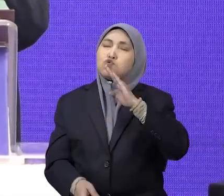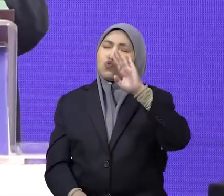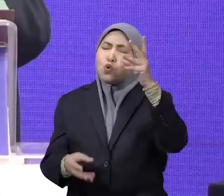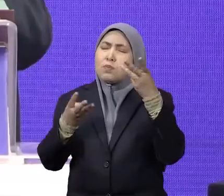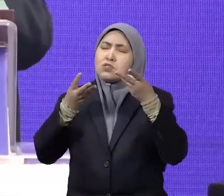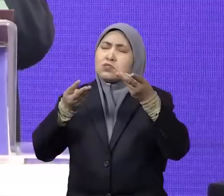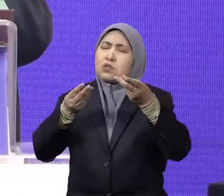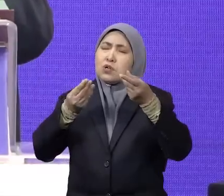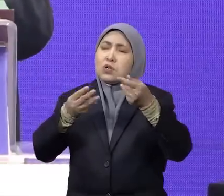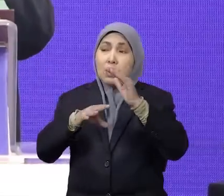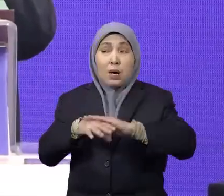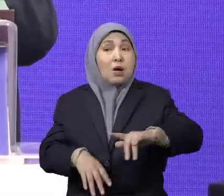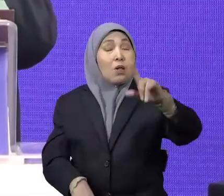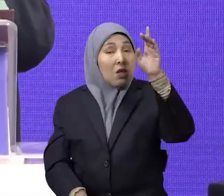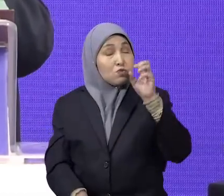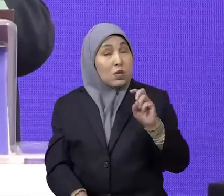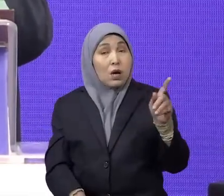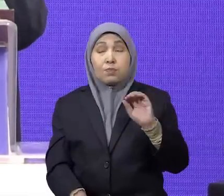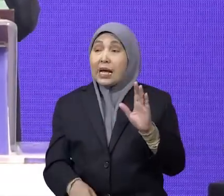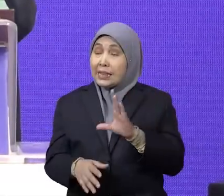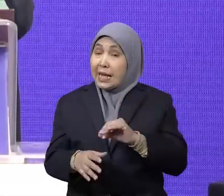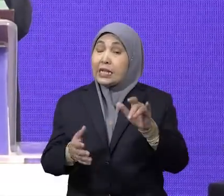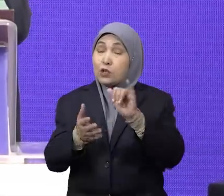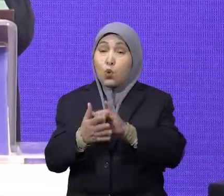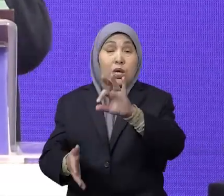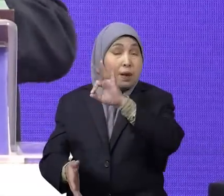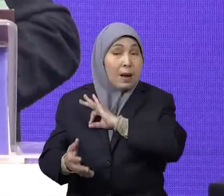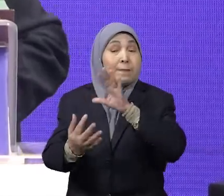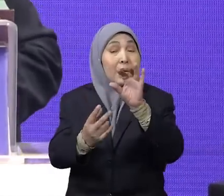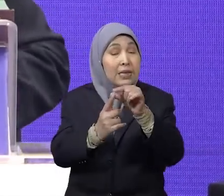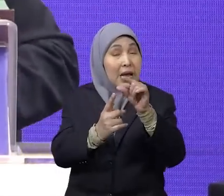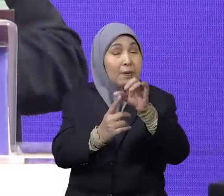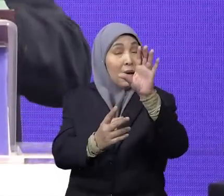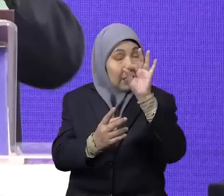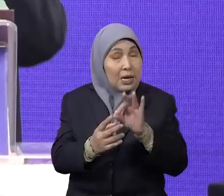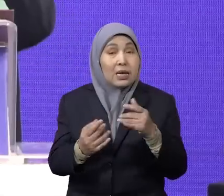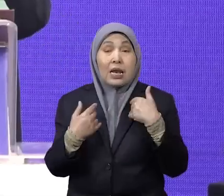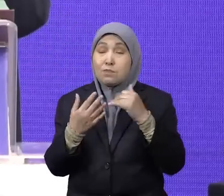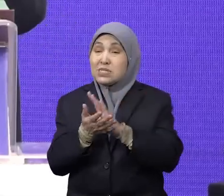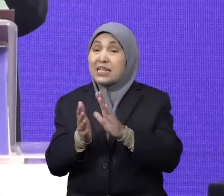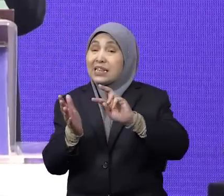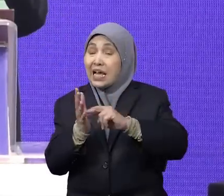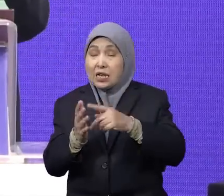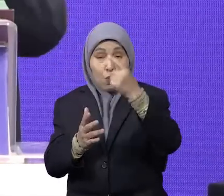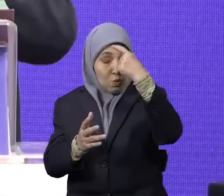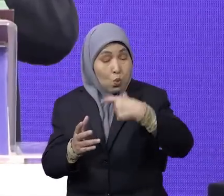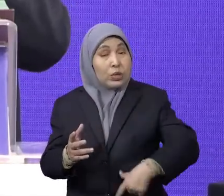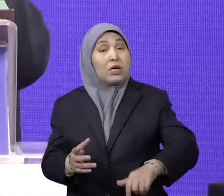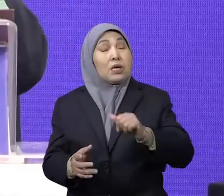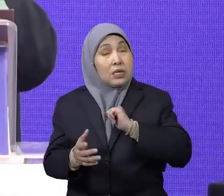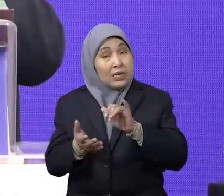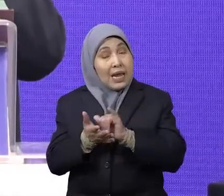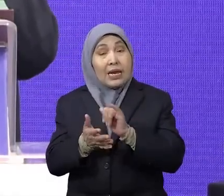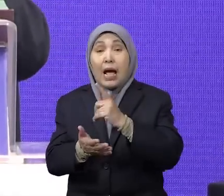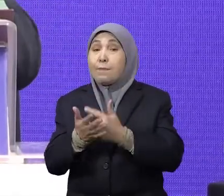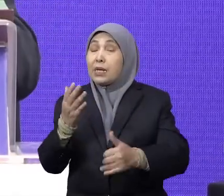dan berzikir kepada Allah Subhanahu Wa Taala sahaja. Hikmah pemilihan perkataan ayah itu adalah sebagai satu tanda buat diri dia